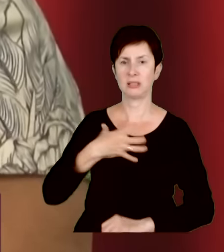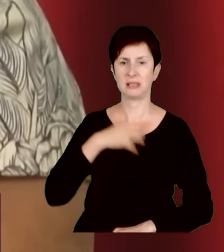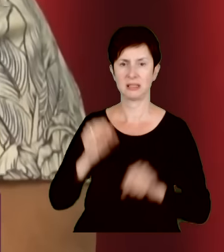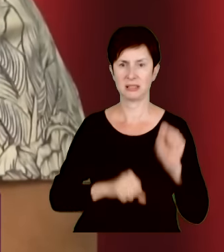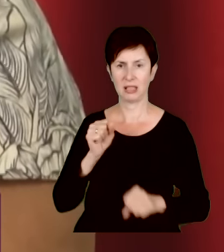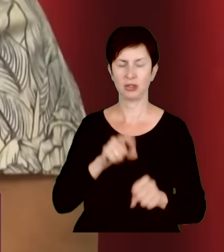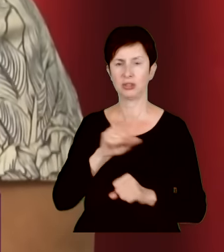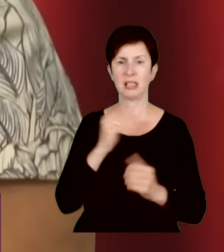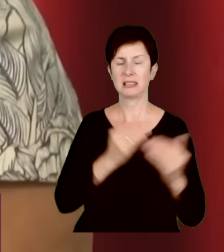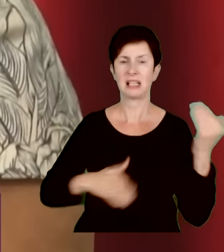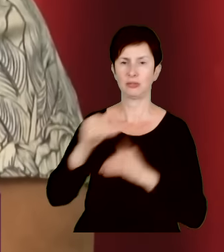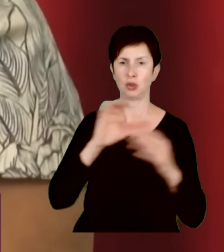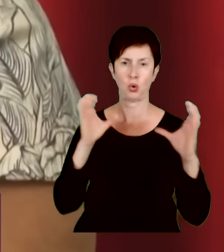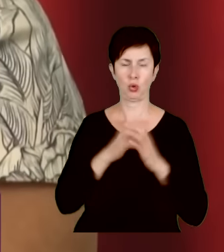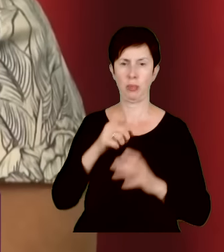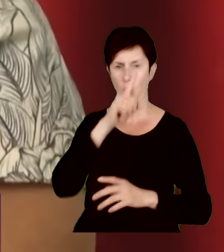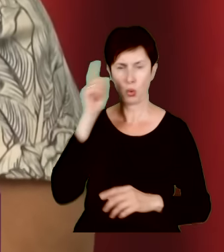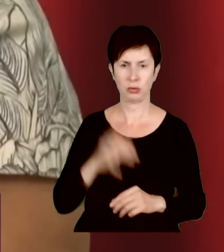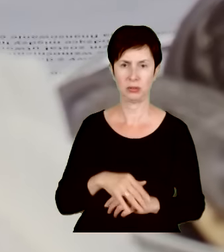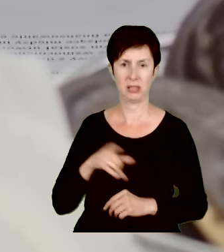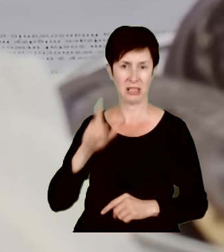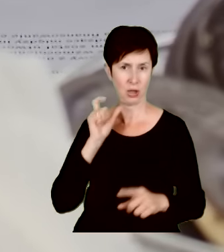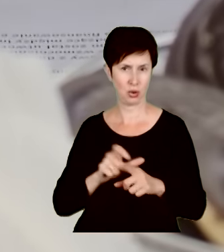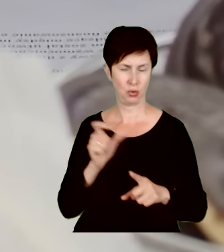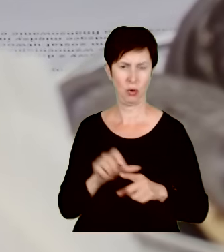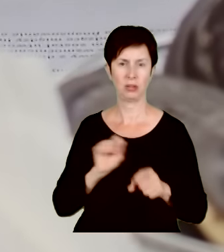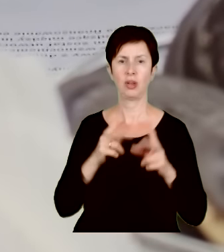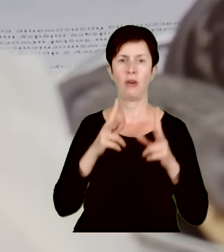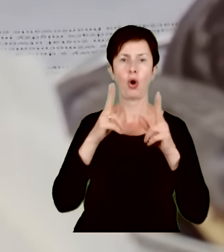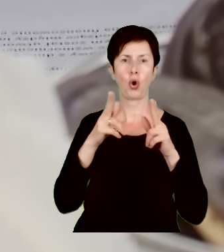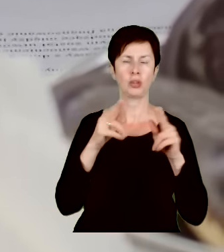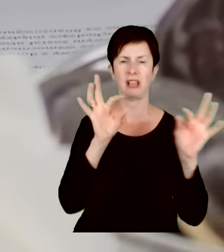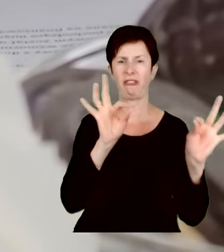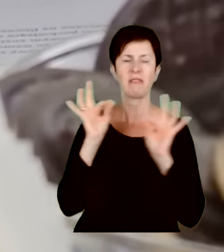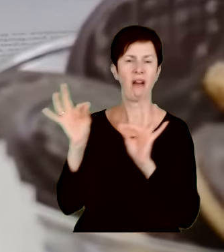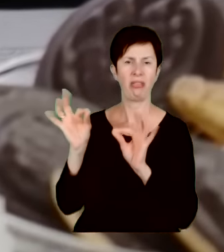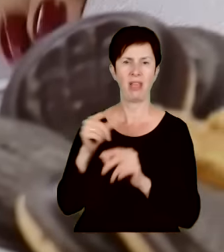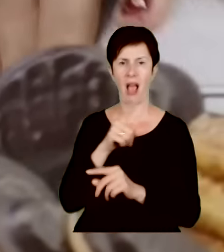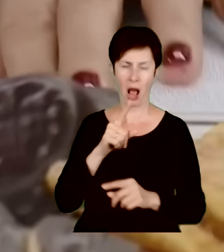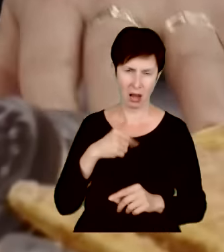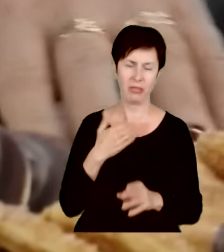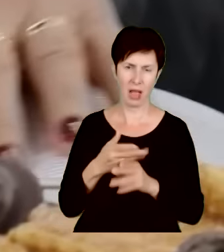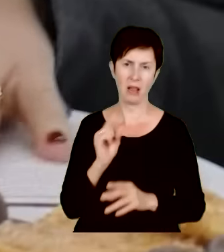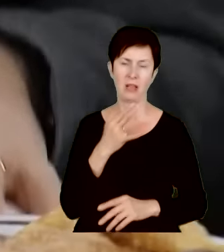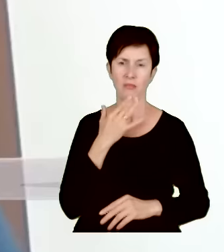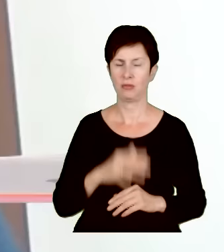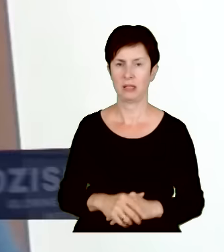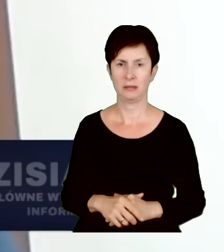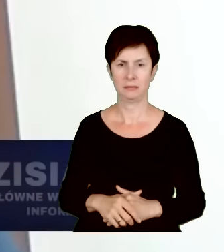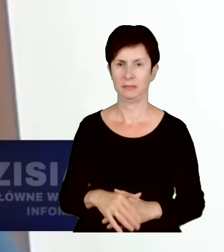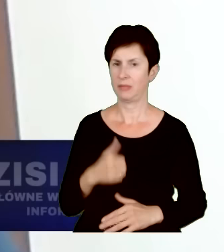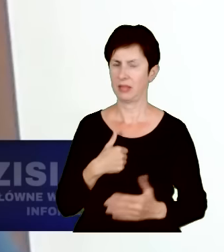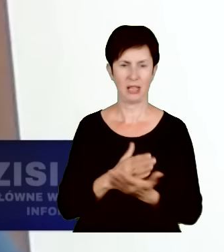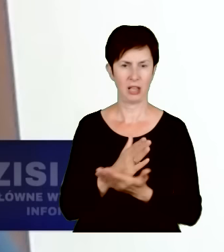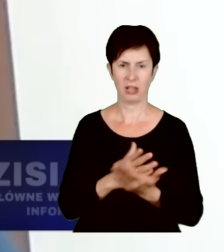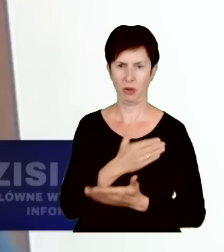ludzi sędzia uważa że jej słowa zostały wyrwane z kontekstu to nadal się pod nimi podpisuje nie wierzę żeby sędziowie polscy